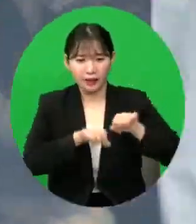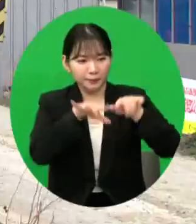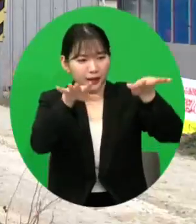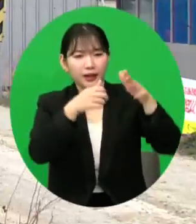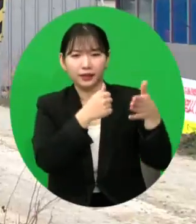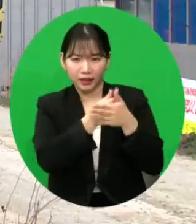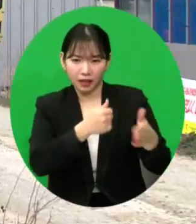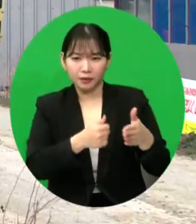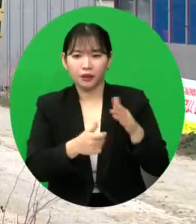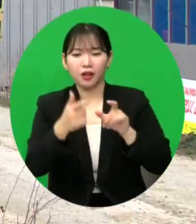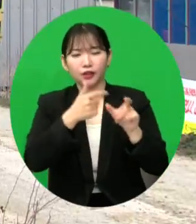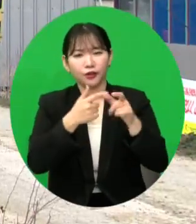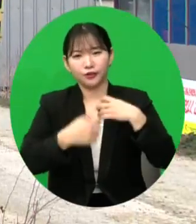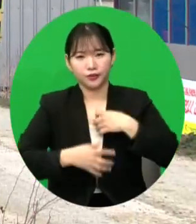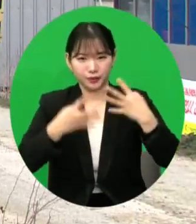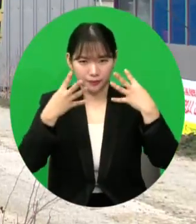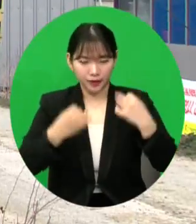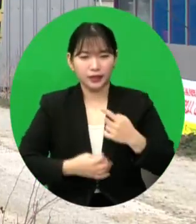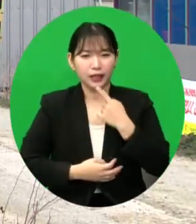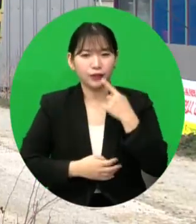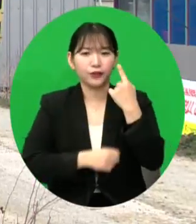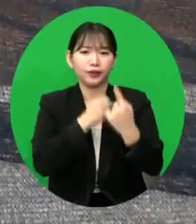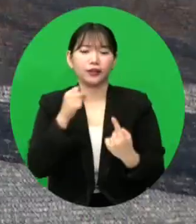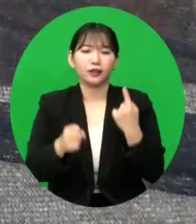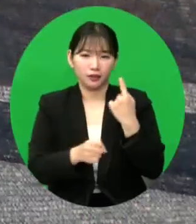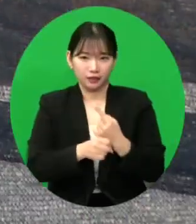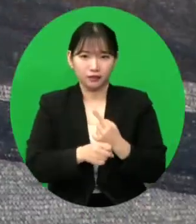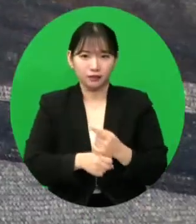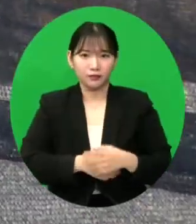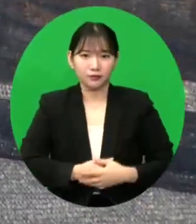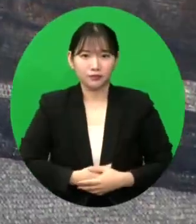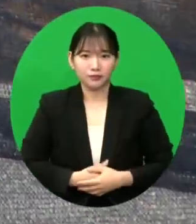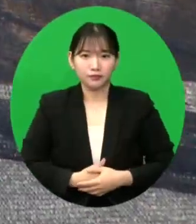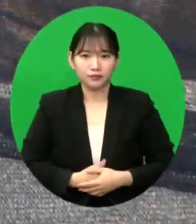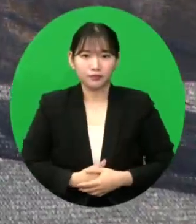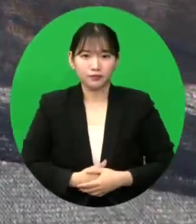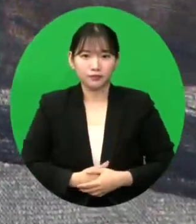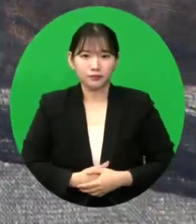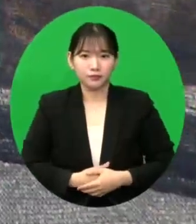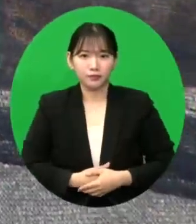확산으로 유난히 걱정이 많았던 한 해였습니다. MBC 뉴스 박종호입니다.